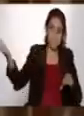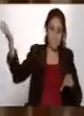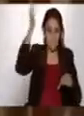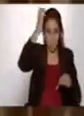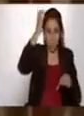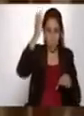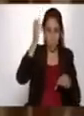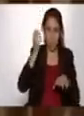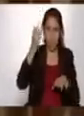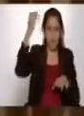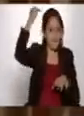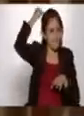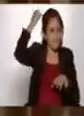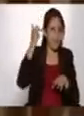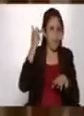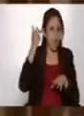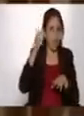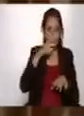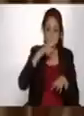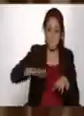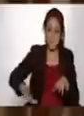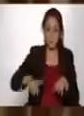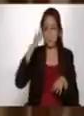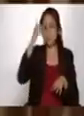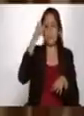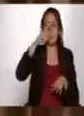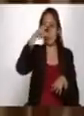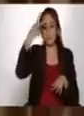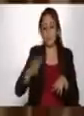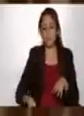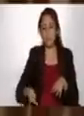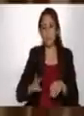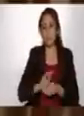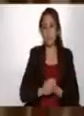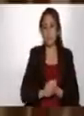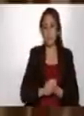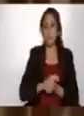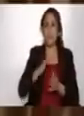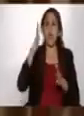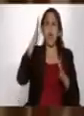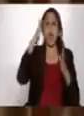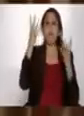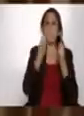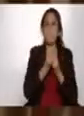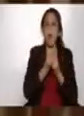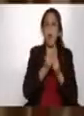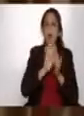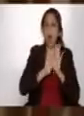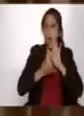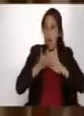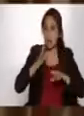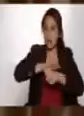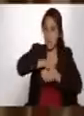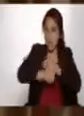في الصبه، فاتح دماغها من ورا، بنت اغمى عليها. المهم هتك عرضها وقام ربط ايديها ورجليها. بعد ما ربط